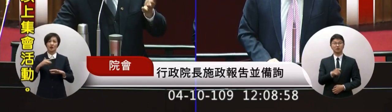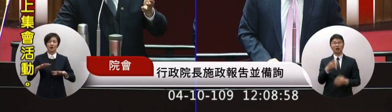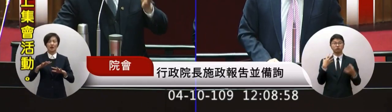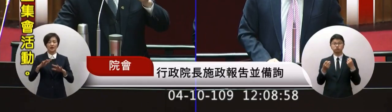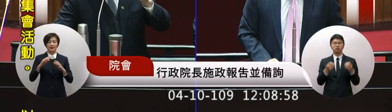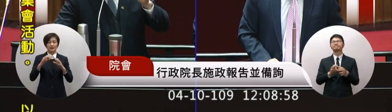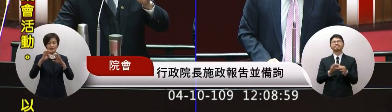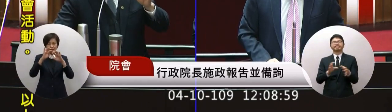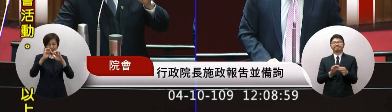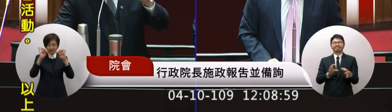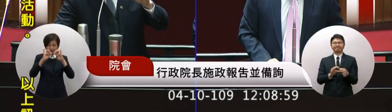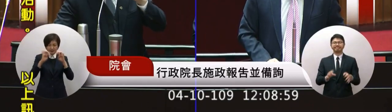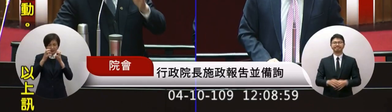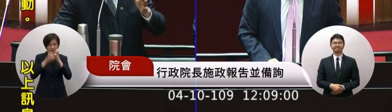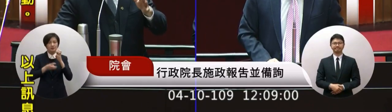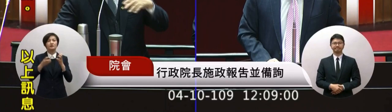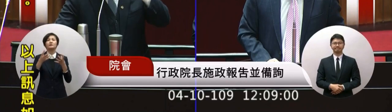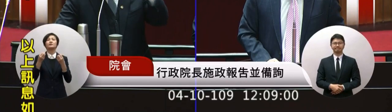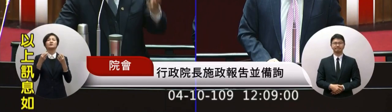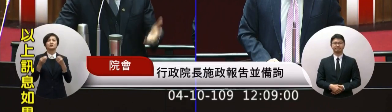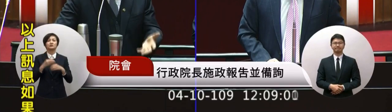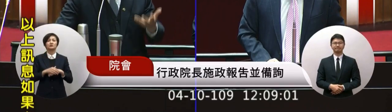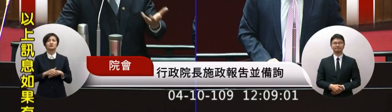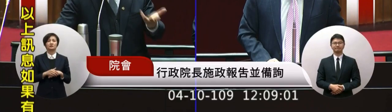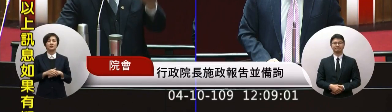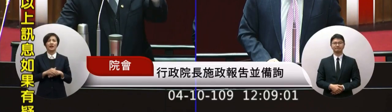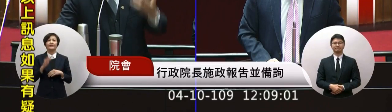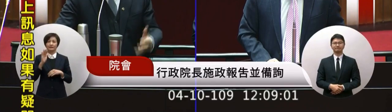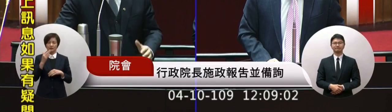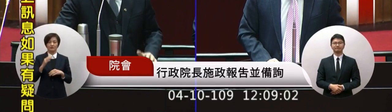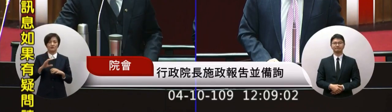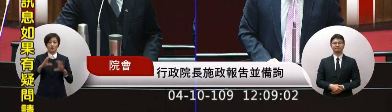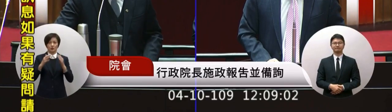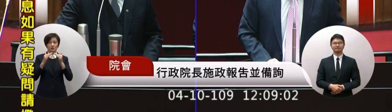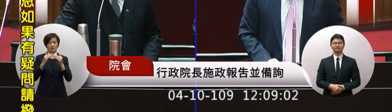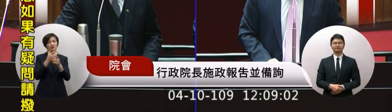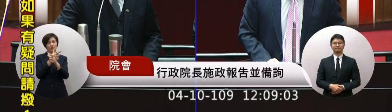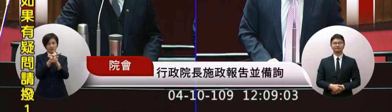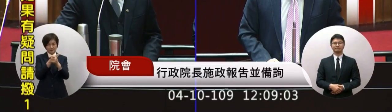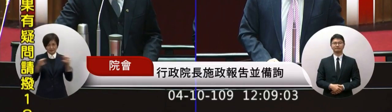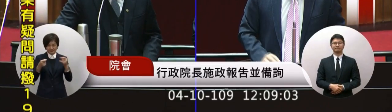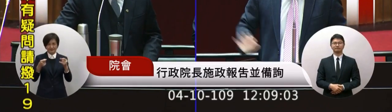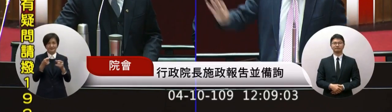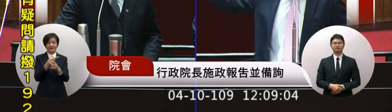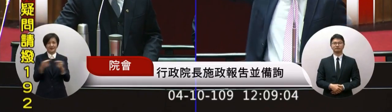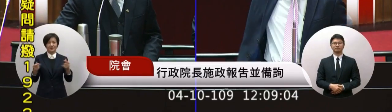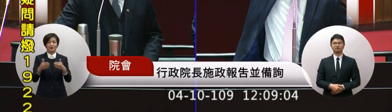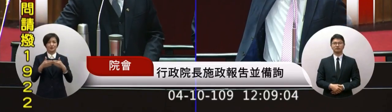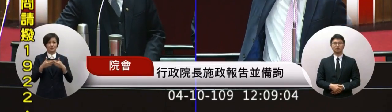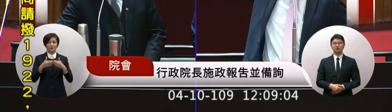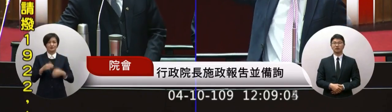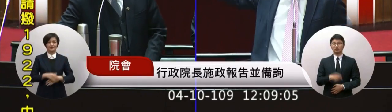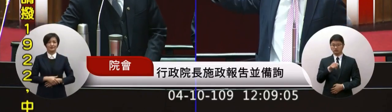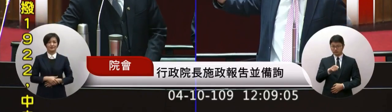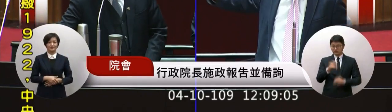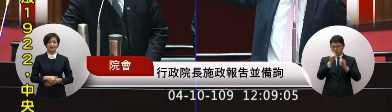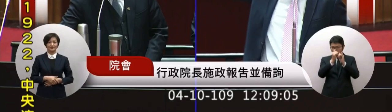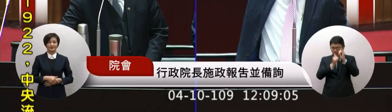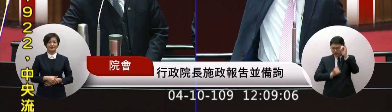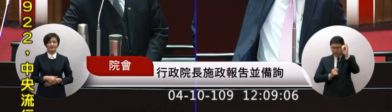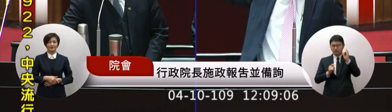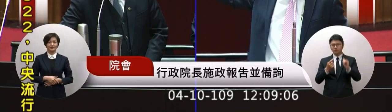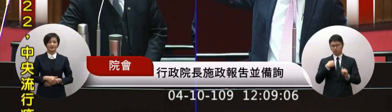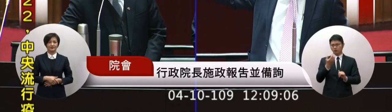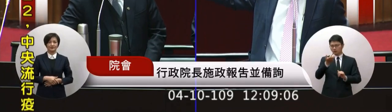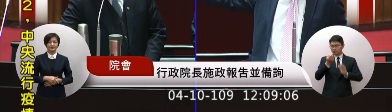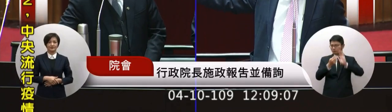了解， 没关系。 但反正一个国家就应该全国一致。 啊，所以我就这个历史，因为刚才有简单跟院长报